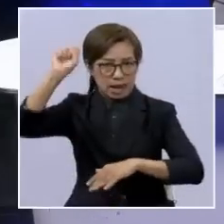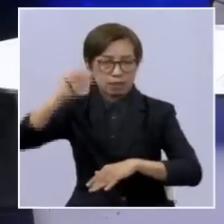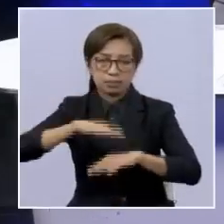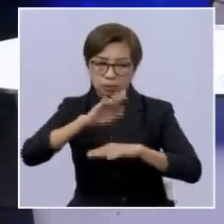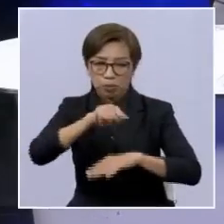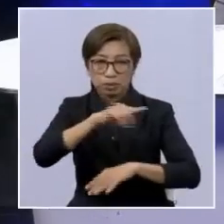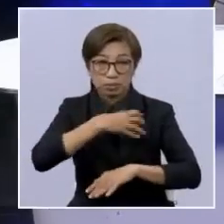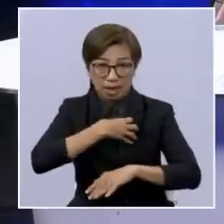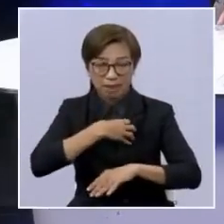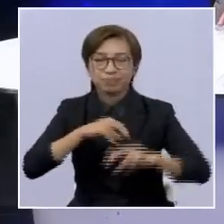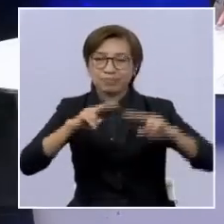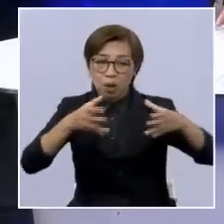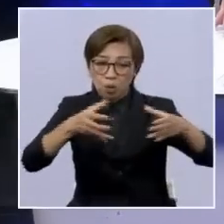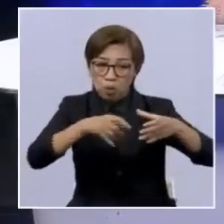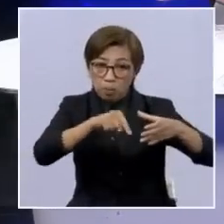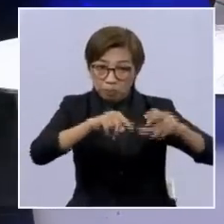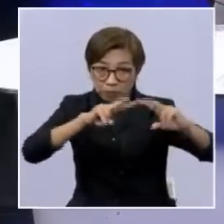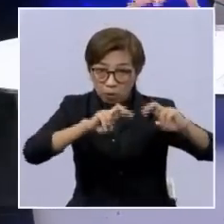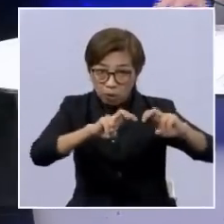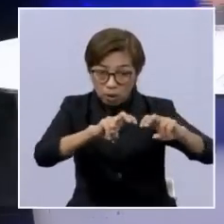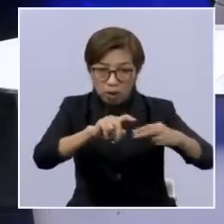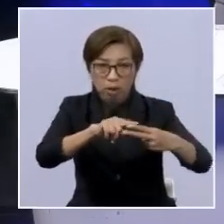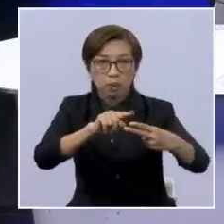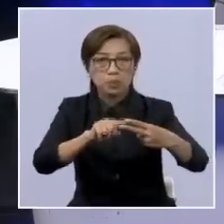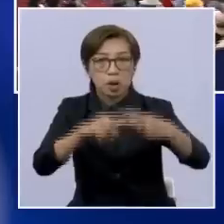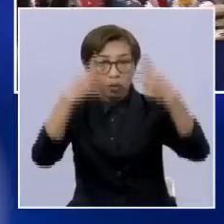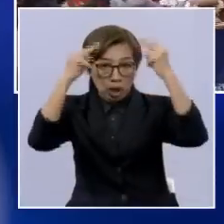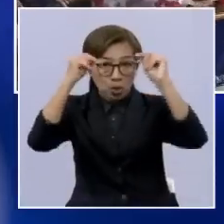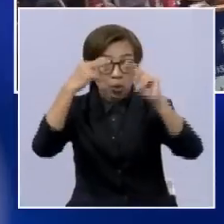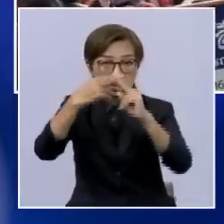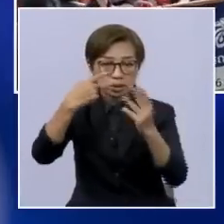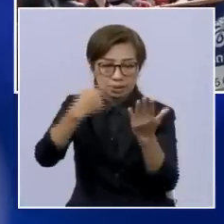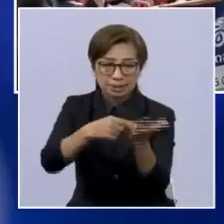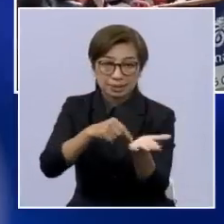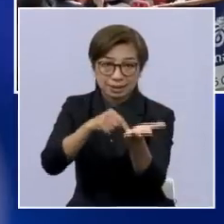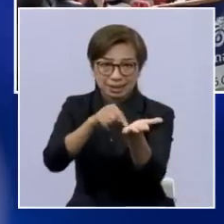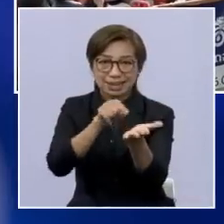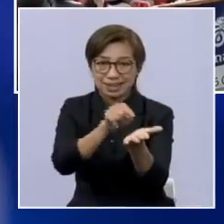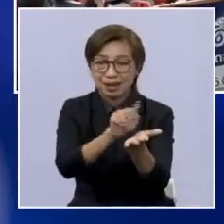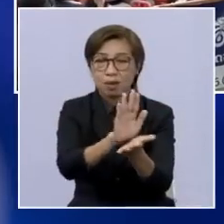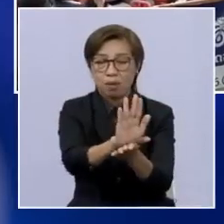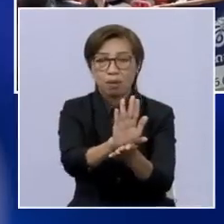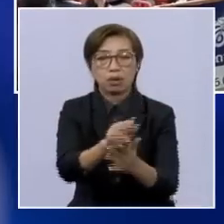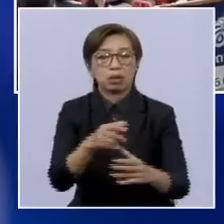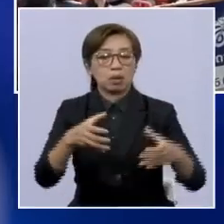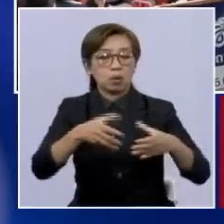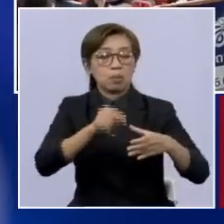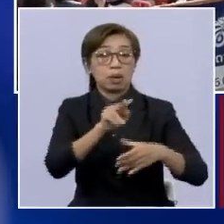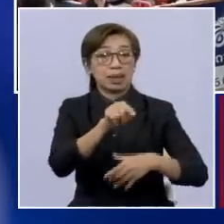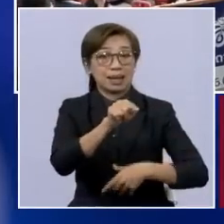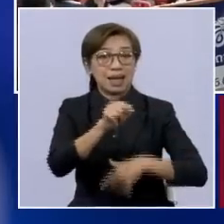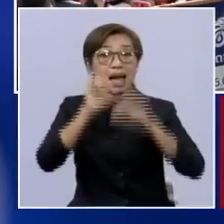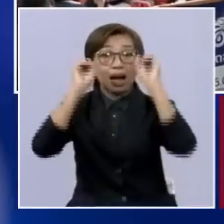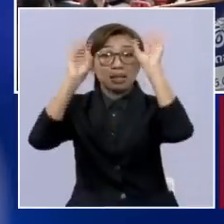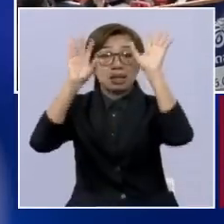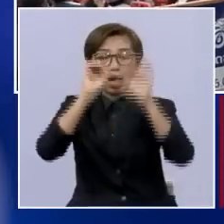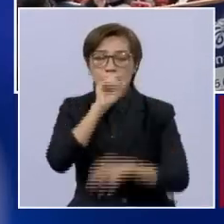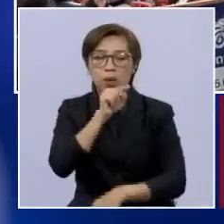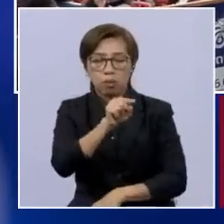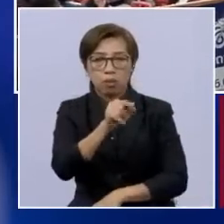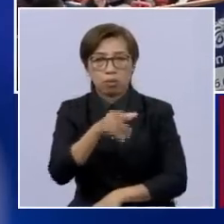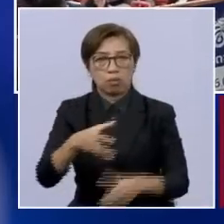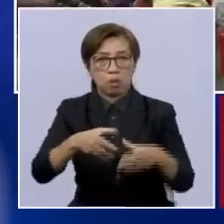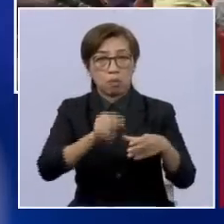รรคแล้วก็ในแง่ของว่าที่คนที่จะเป็นแคนดิเดตนายกของพรรคนะครับอย่างพรรคเพื่อไทยเนี่ยอาจารย์ยุทธพรมองอย่างนี้ฮะจุดแข็งเล